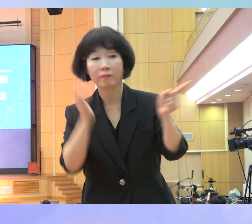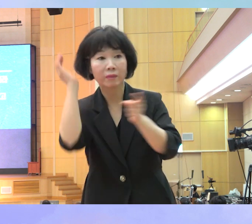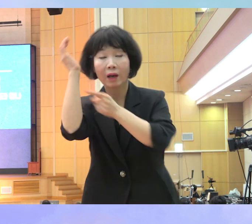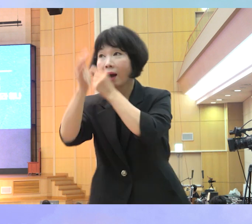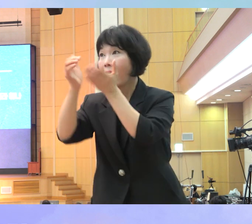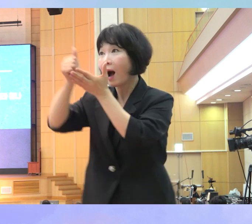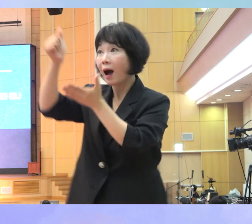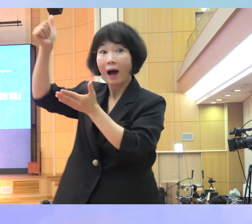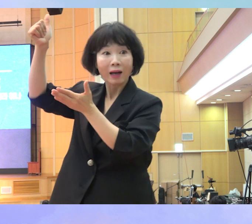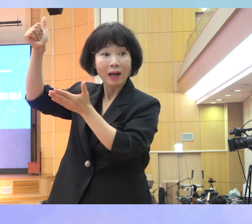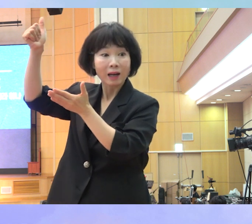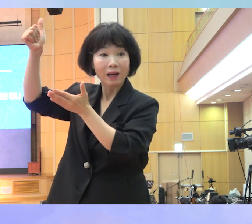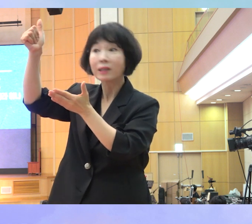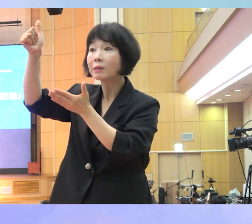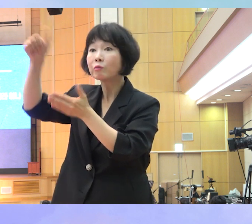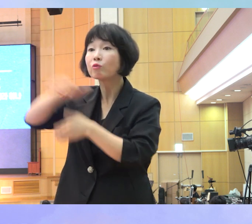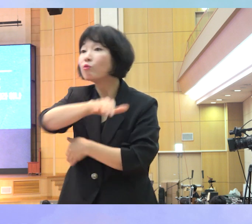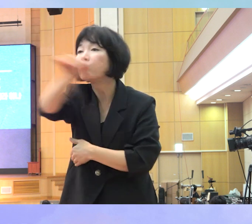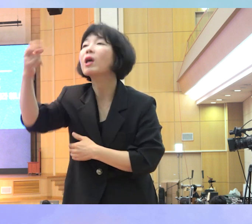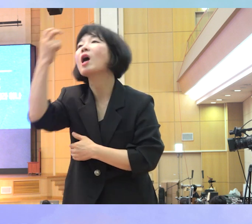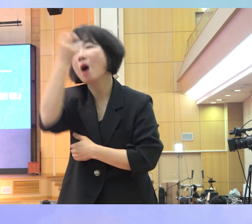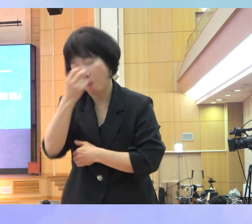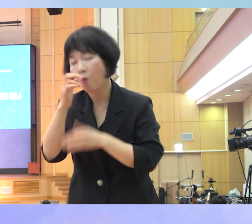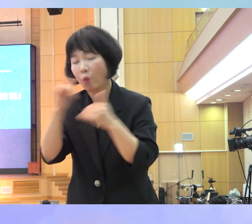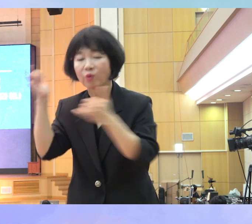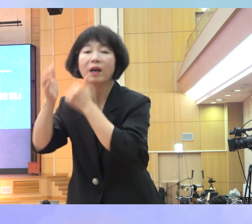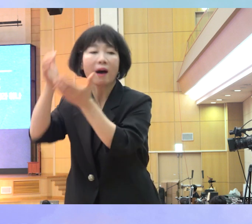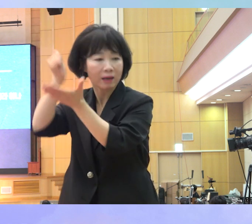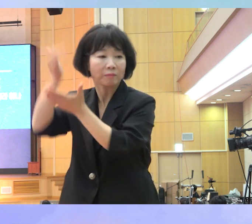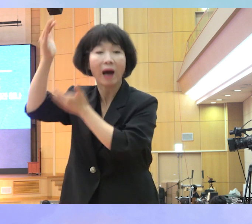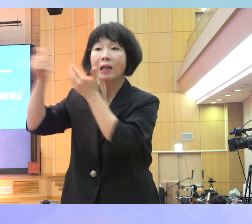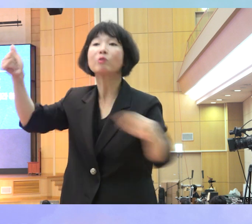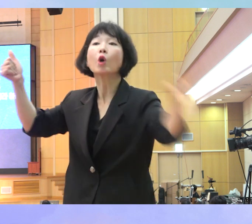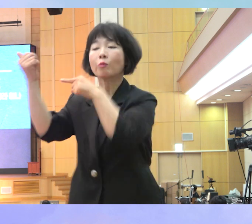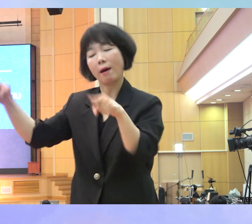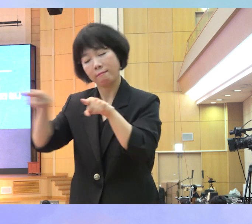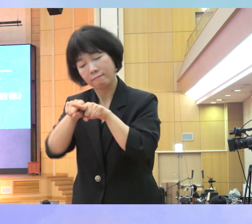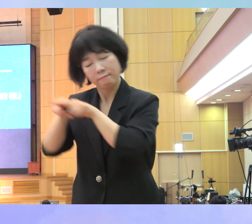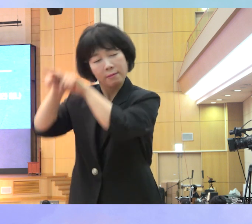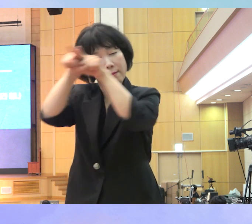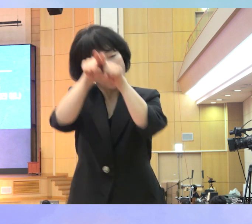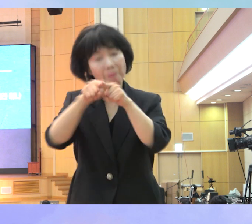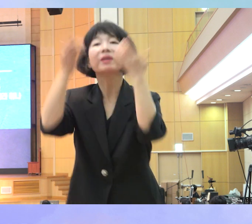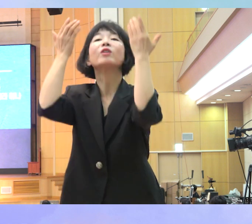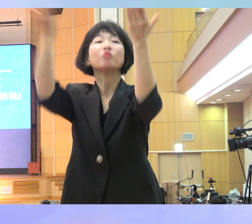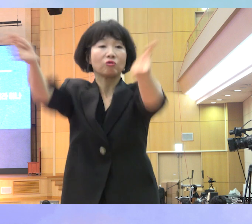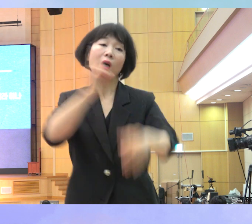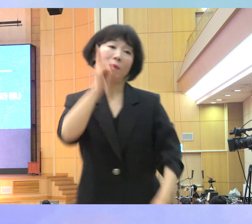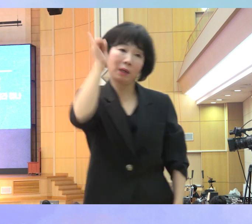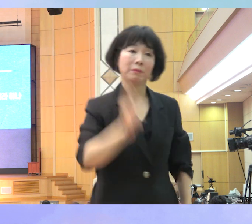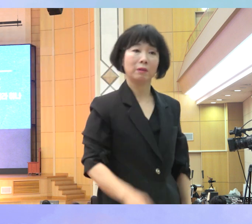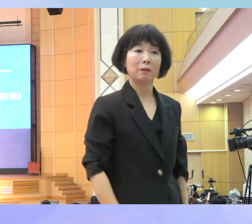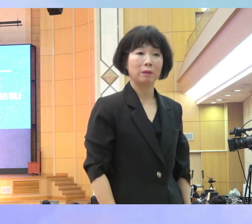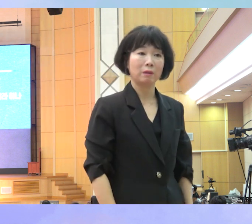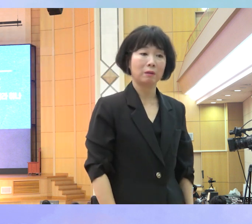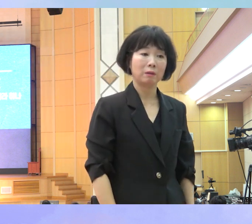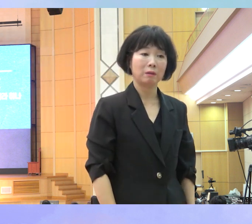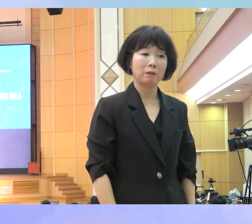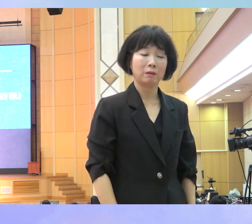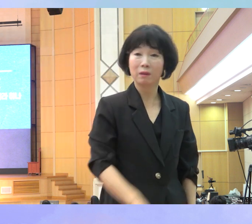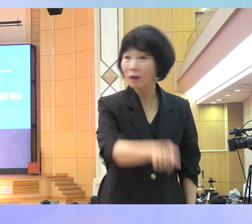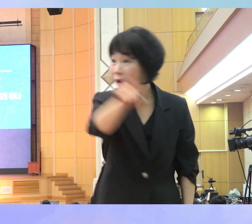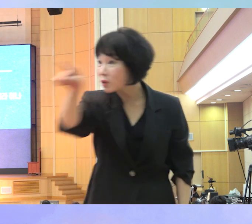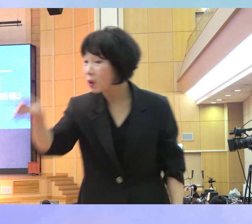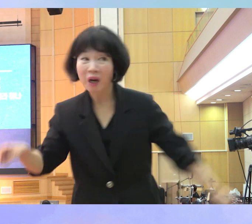여호와는 누구예요? 우리의 보호자잖아, 그죠? 여호와는 우리와 뭐 하시느니라? 함께 하시느니라. 그들을